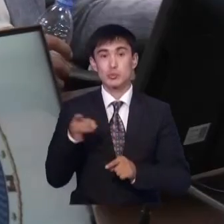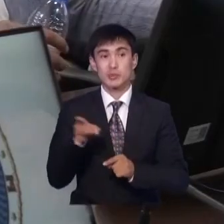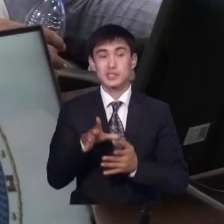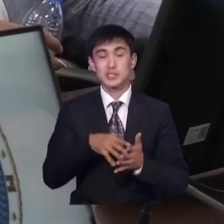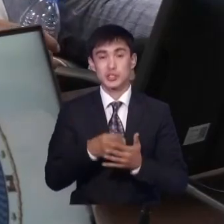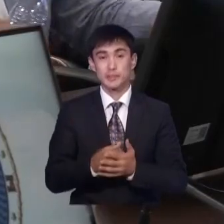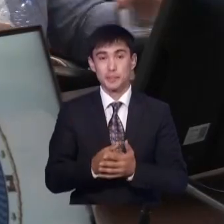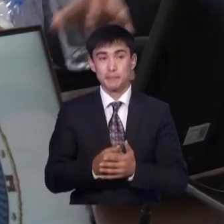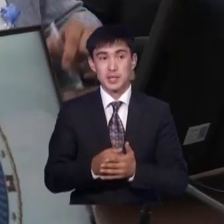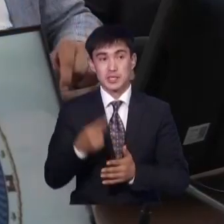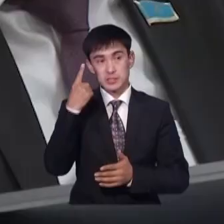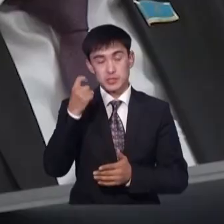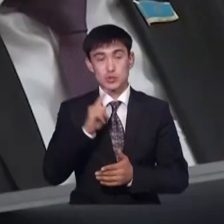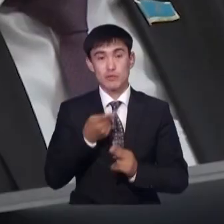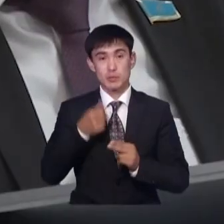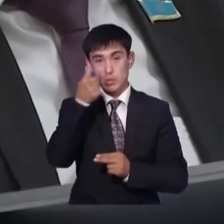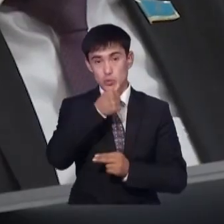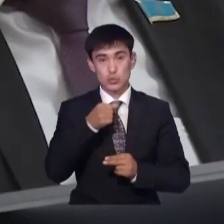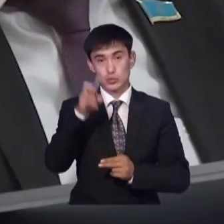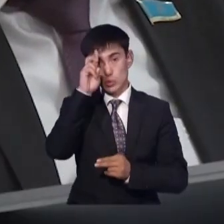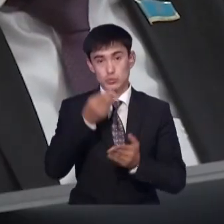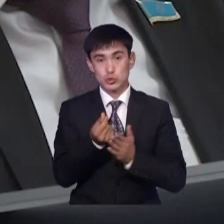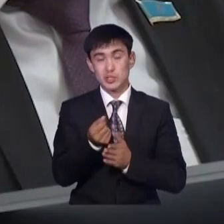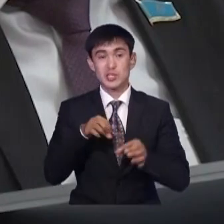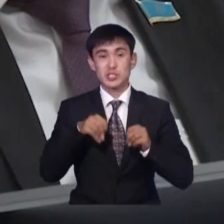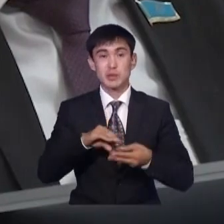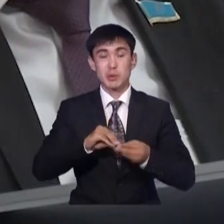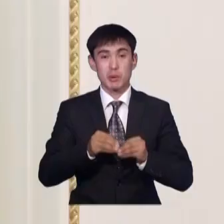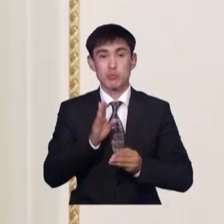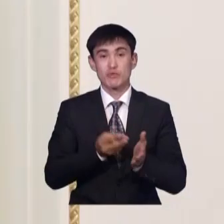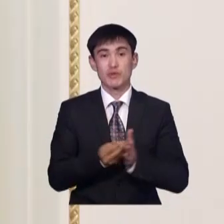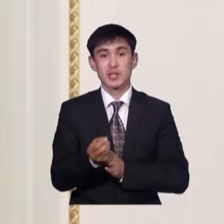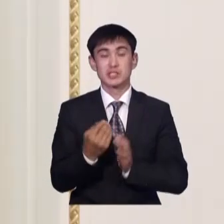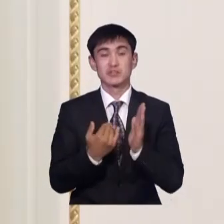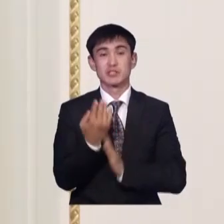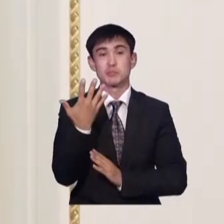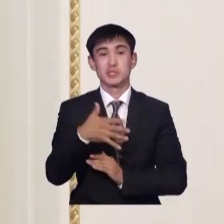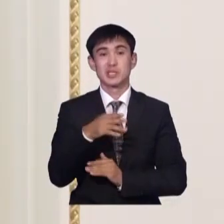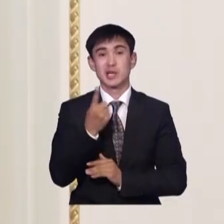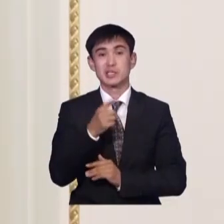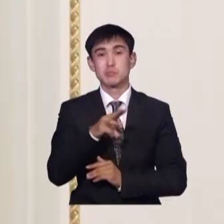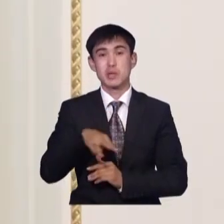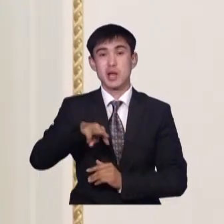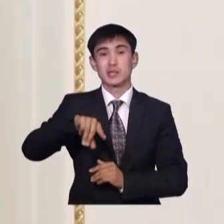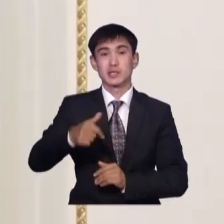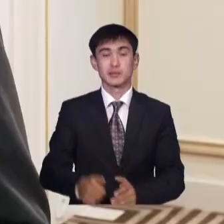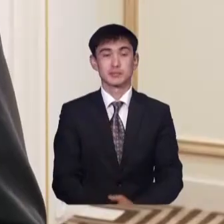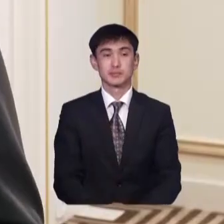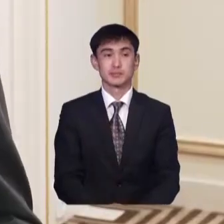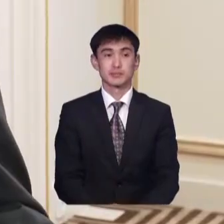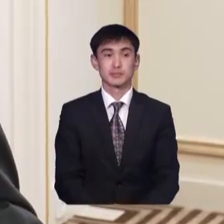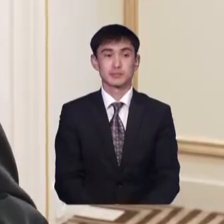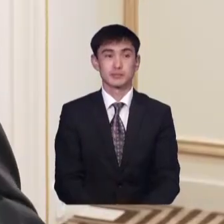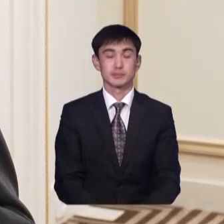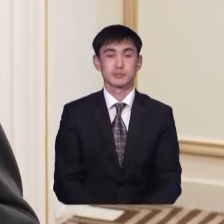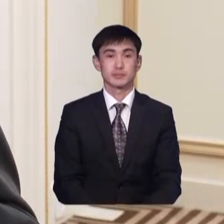республиканского значения. Как стало известно, в этом году из бюджета на решение этих проблем будет выделено свыше 51 миллиарда тенге.